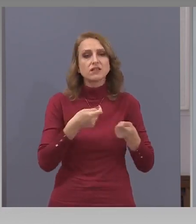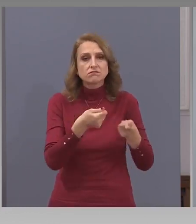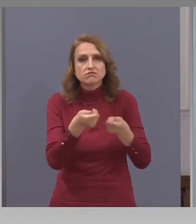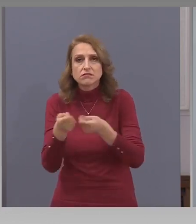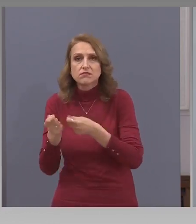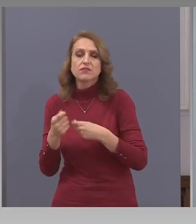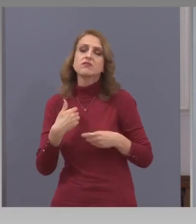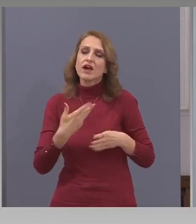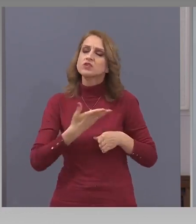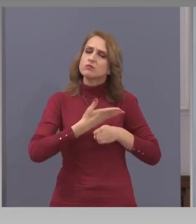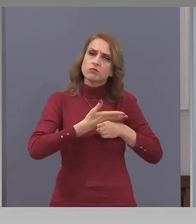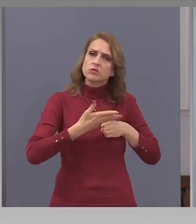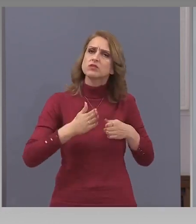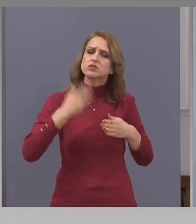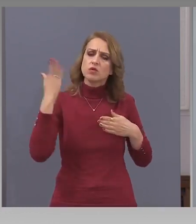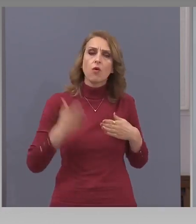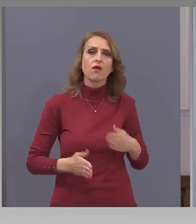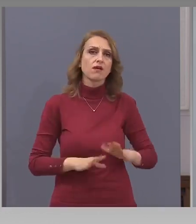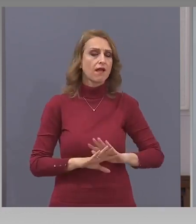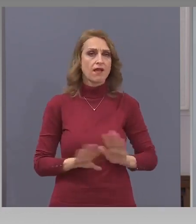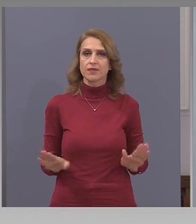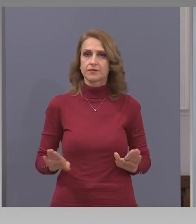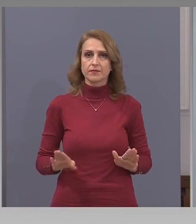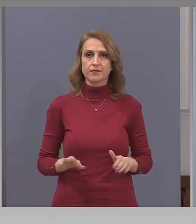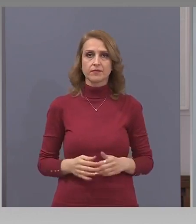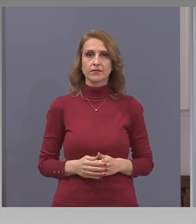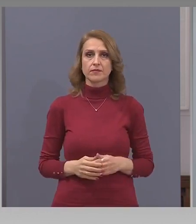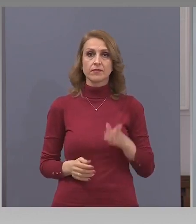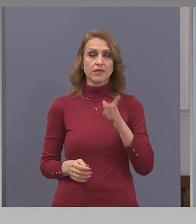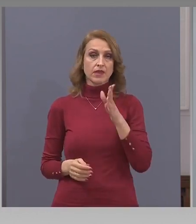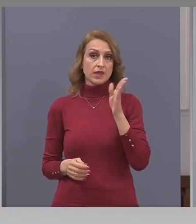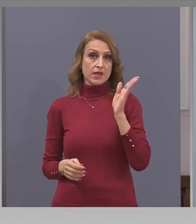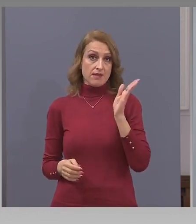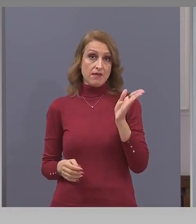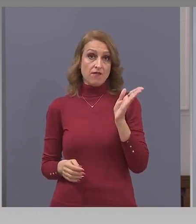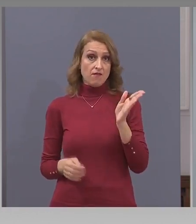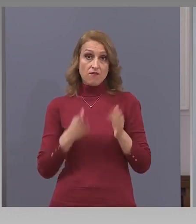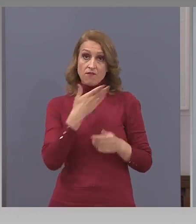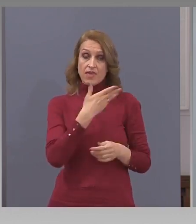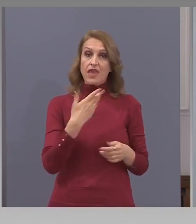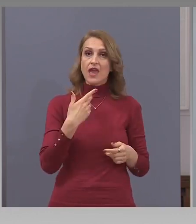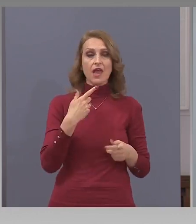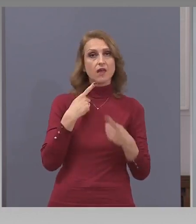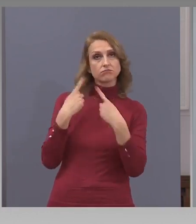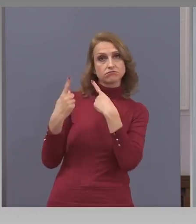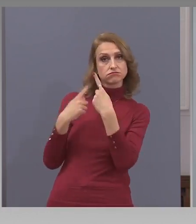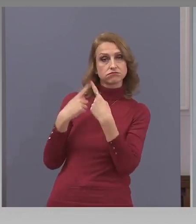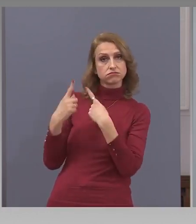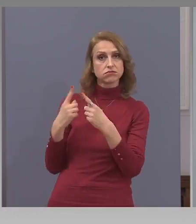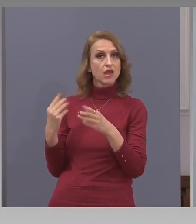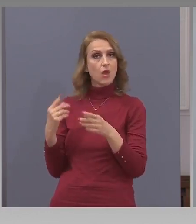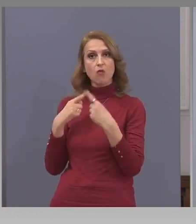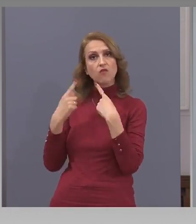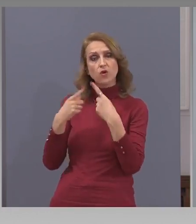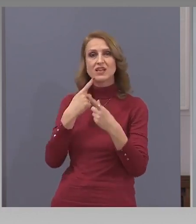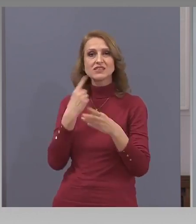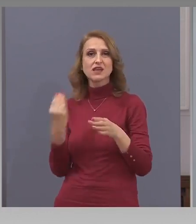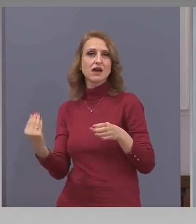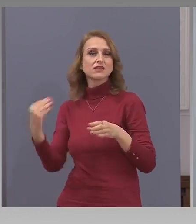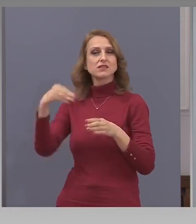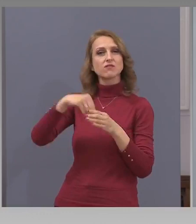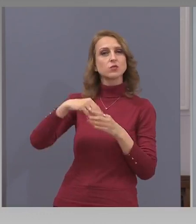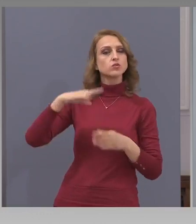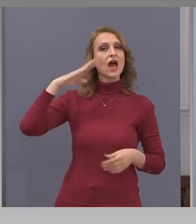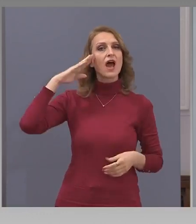да го крепа до край. Вие консултирахте ли включването на армията, защото президента изглежда като